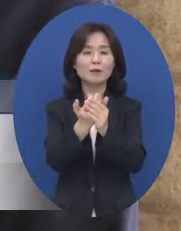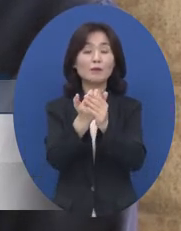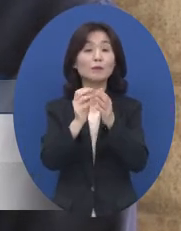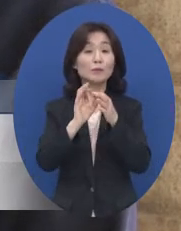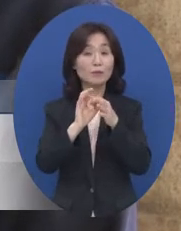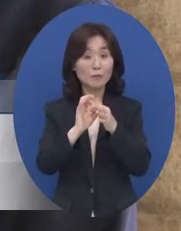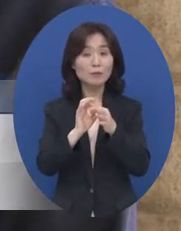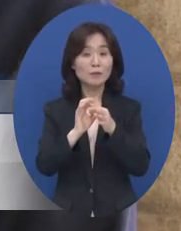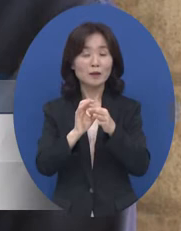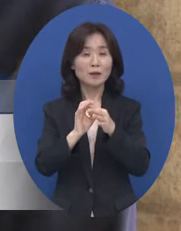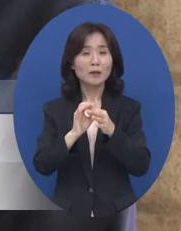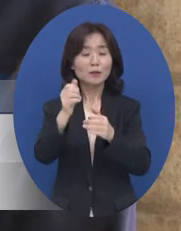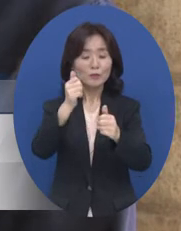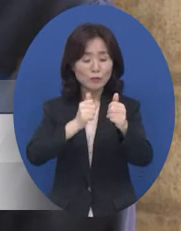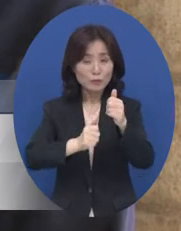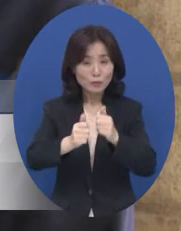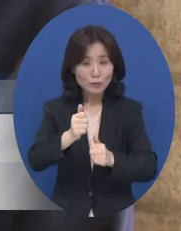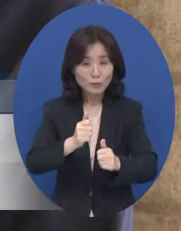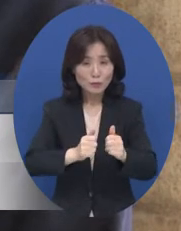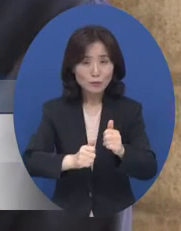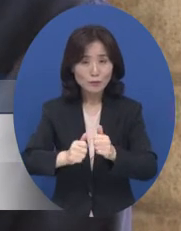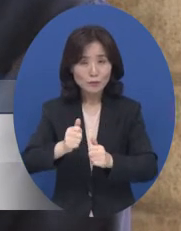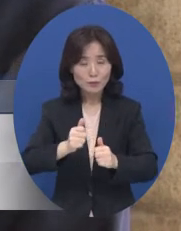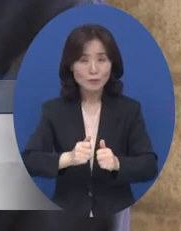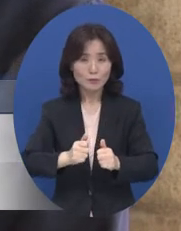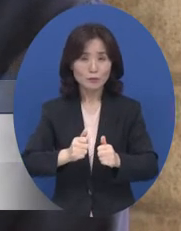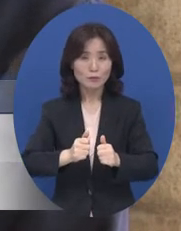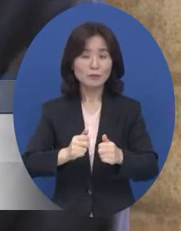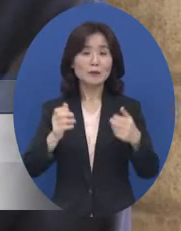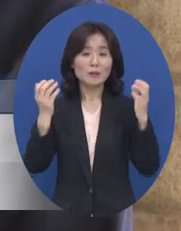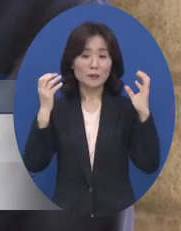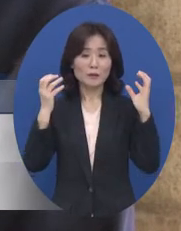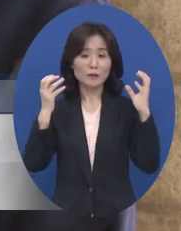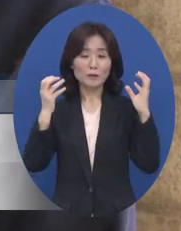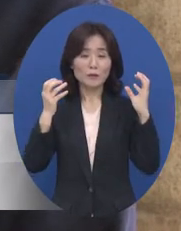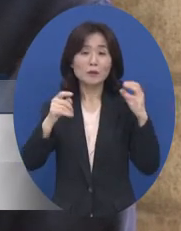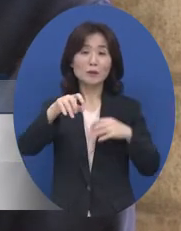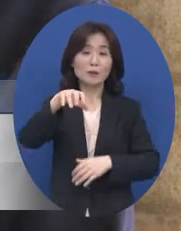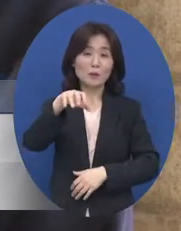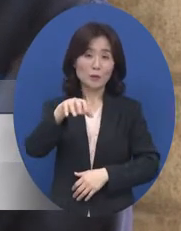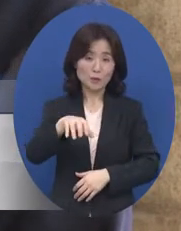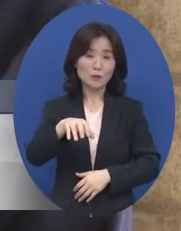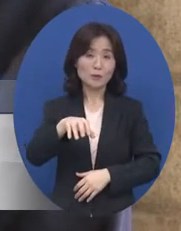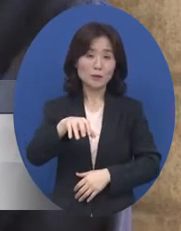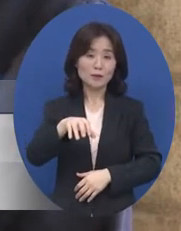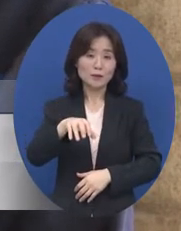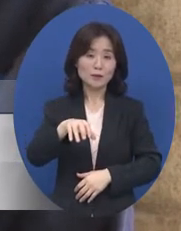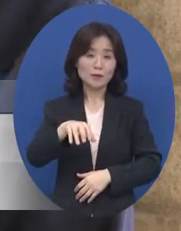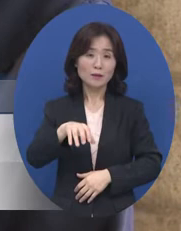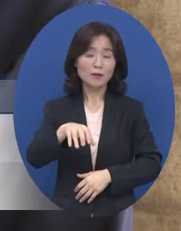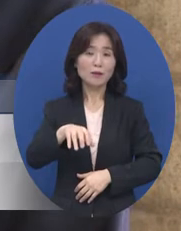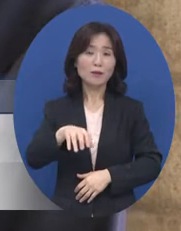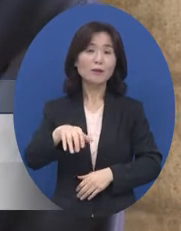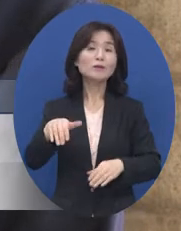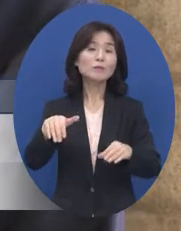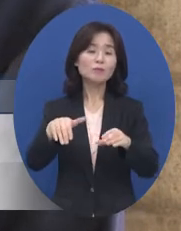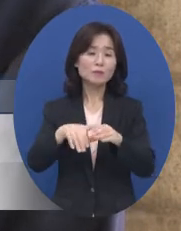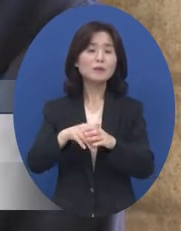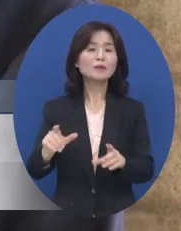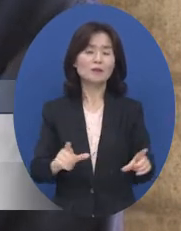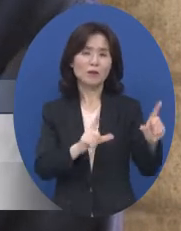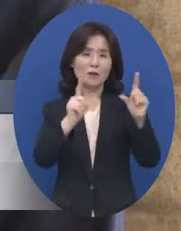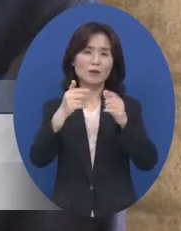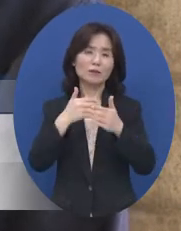키워서 우리 후대의 그 아이들까지도 이 공간에서 훌륭한 영혼의 양식이